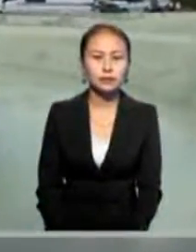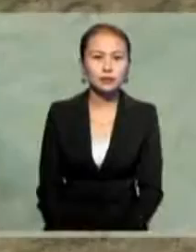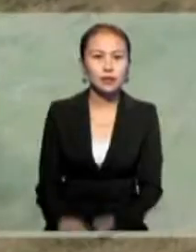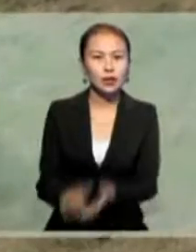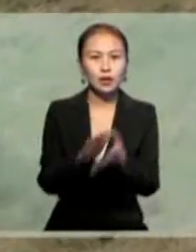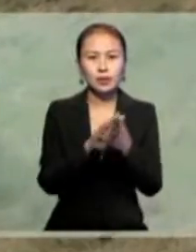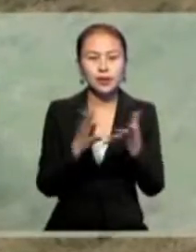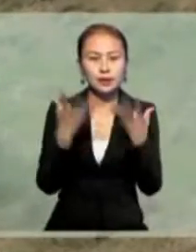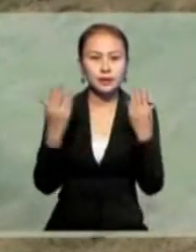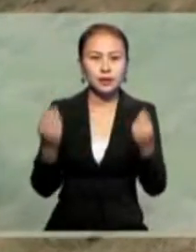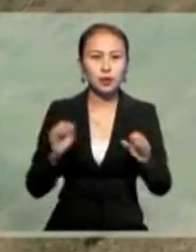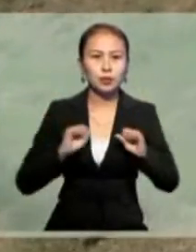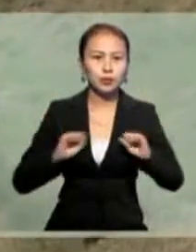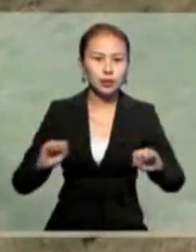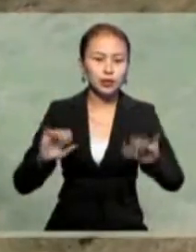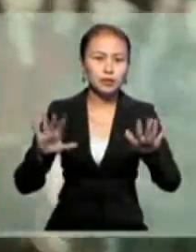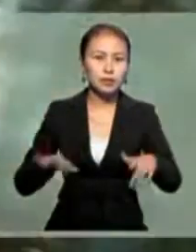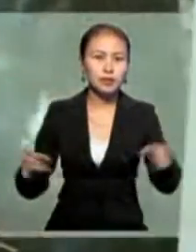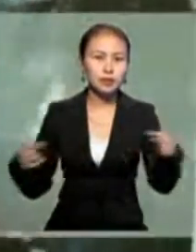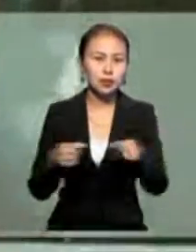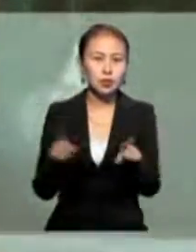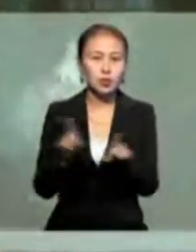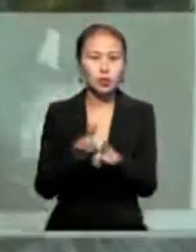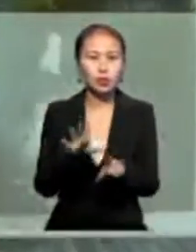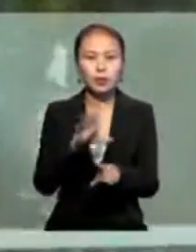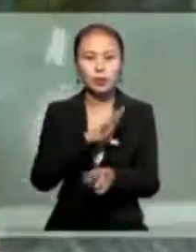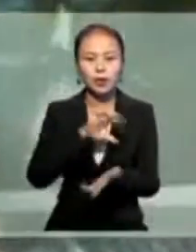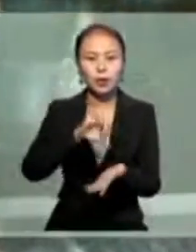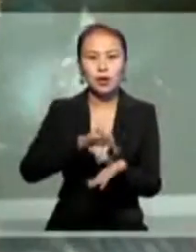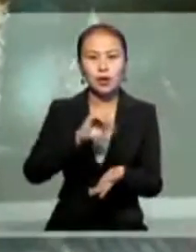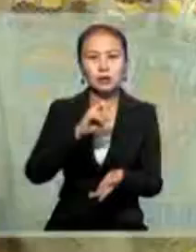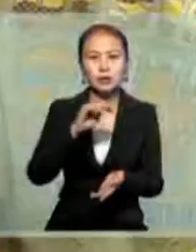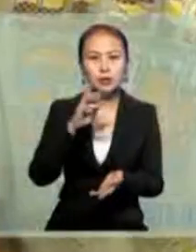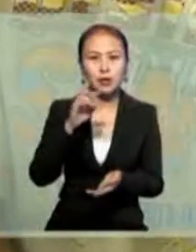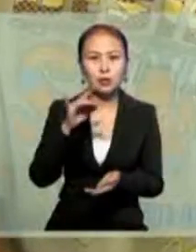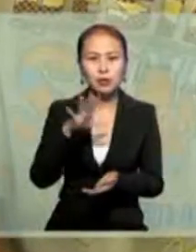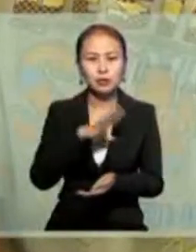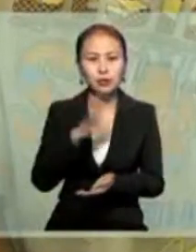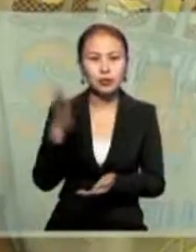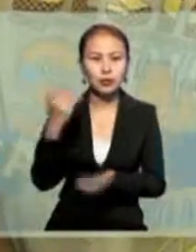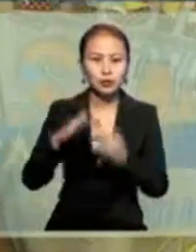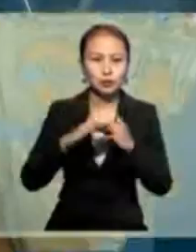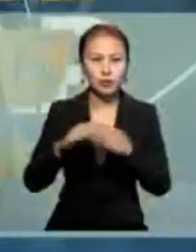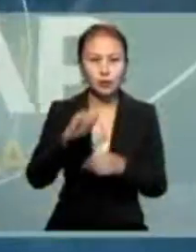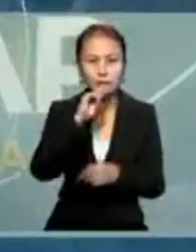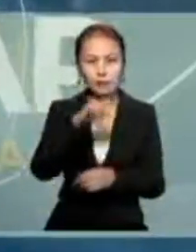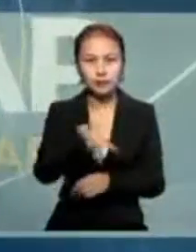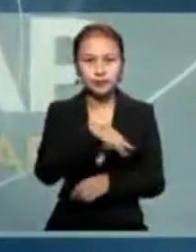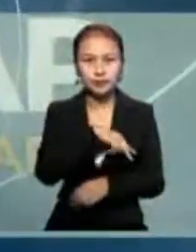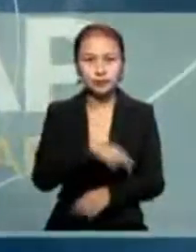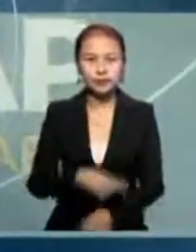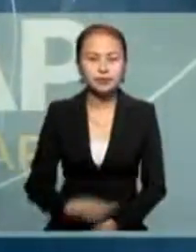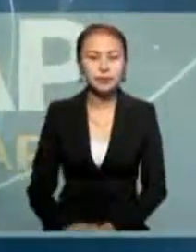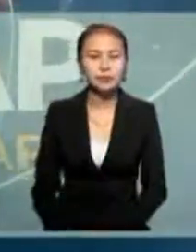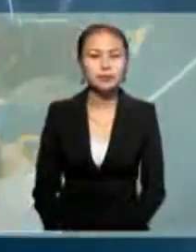Бейбіт күннің батыры, өзгелер үшін өлімге бас тіккен марқұм Асылбек Елмұратовты жергілікті билік марапатқа ұсынды.